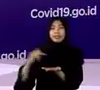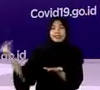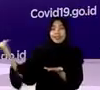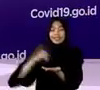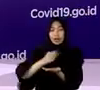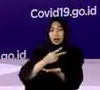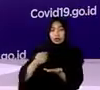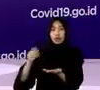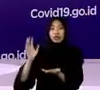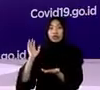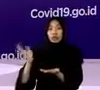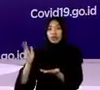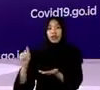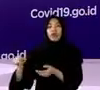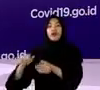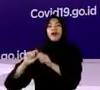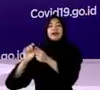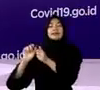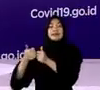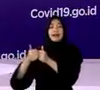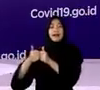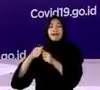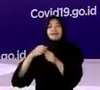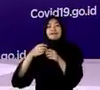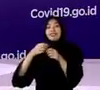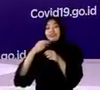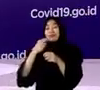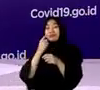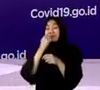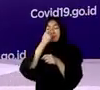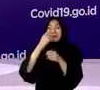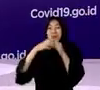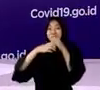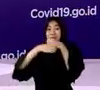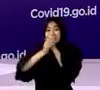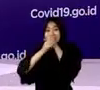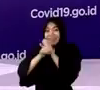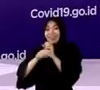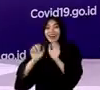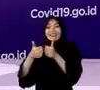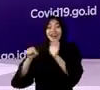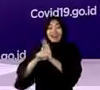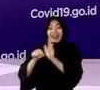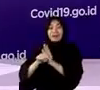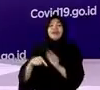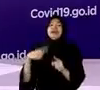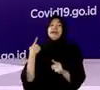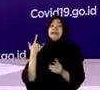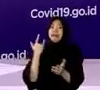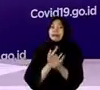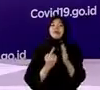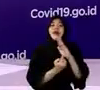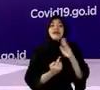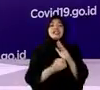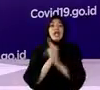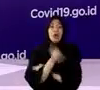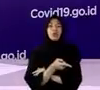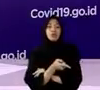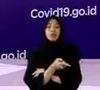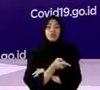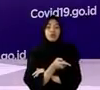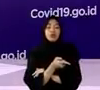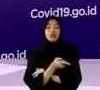Indonesia walaupun membawa hasil tes PCR negatif. Langkah ini dilakukan untuk memastikan bahwa mutasi virus